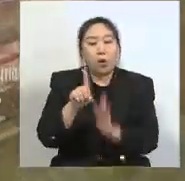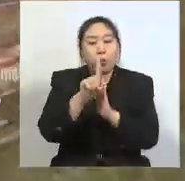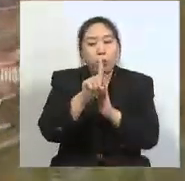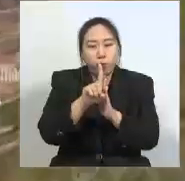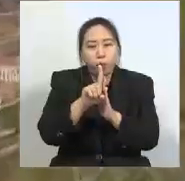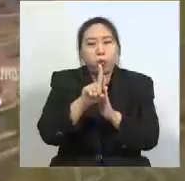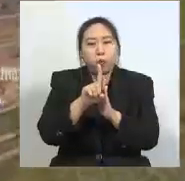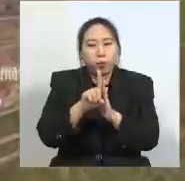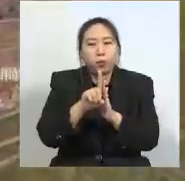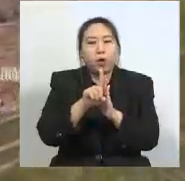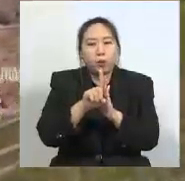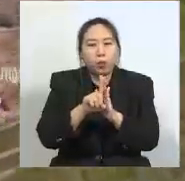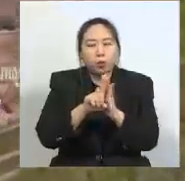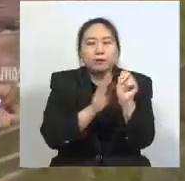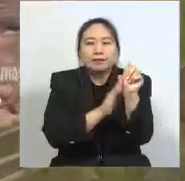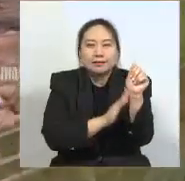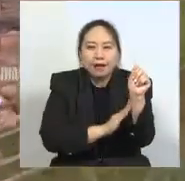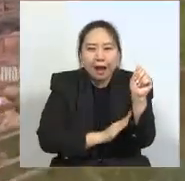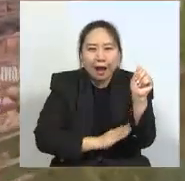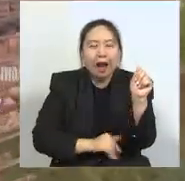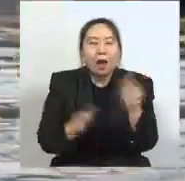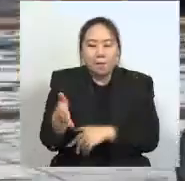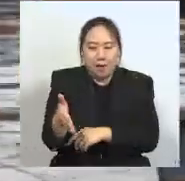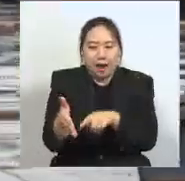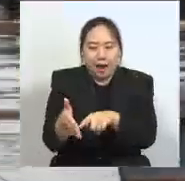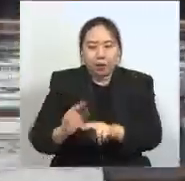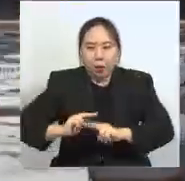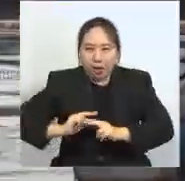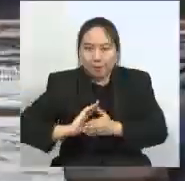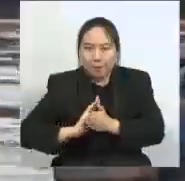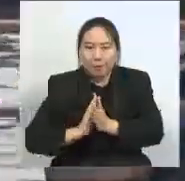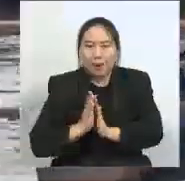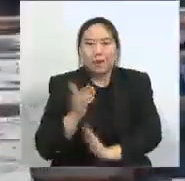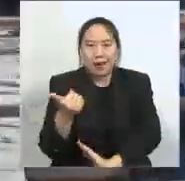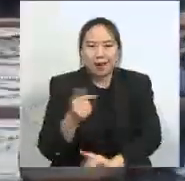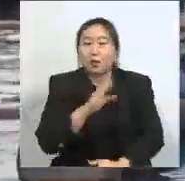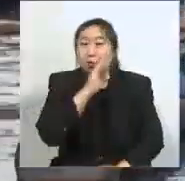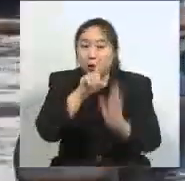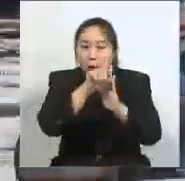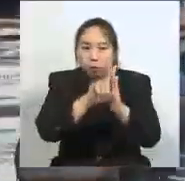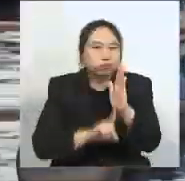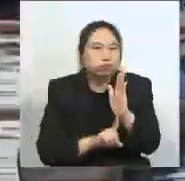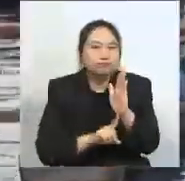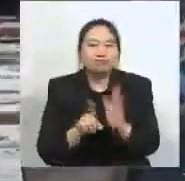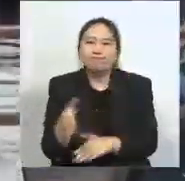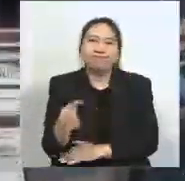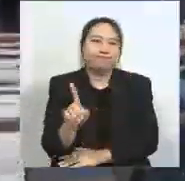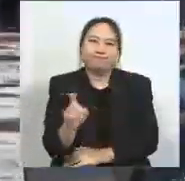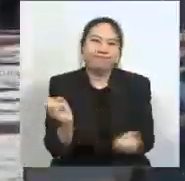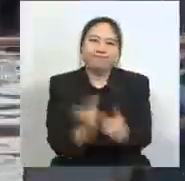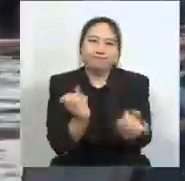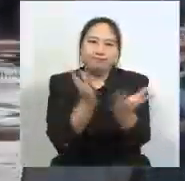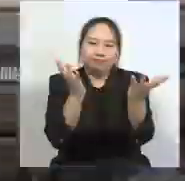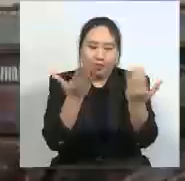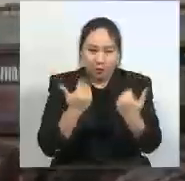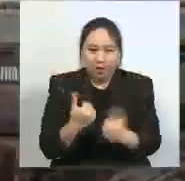ช้าๆเนี่ยปลาก็จะปรับตัวได้แต่ถ้าลดลงมาฮวบฮาบก็จะมีผลต่อปลาที่เลี้ยงทันทีค่ะซึ่งการเลี้ยงปลาในกระชังในช่วงฤ